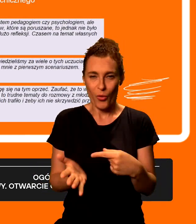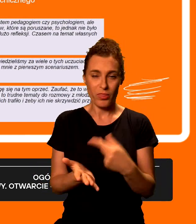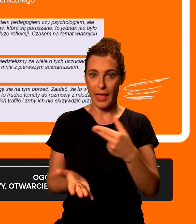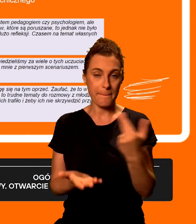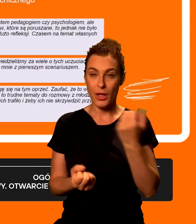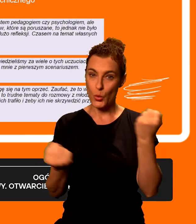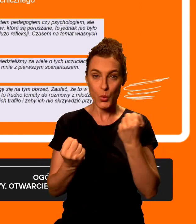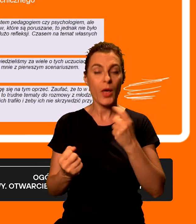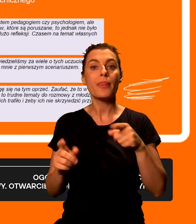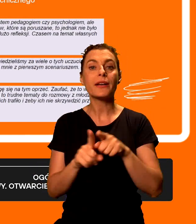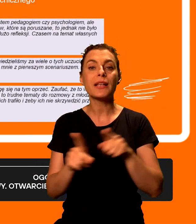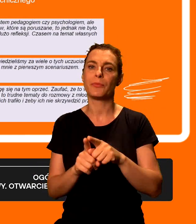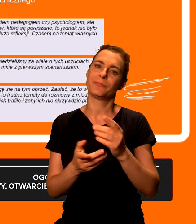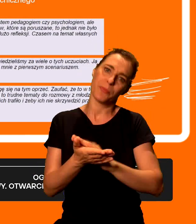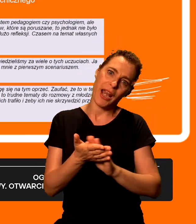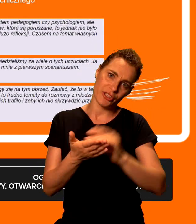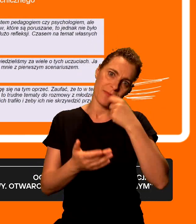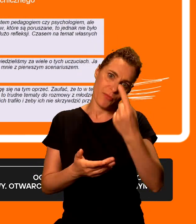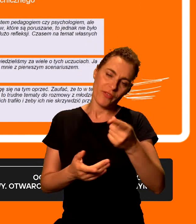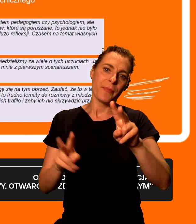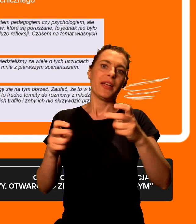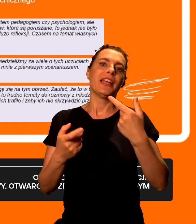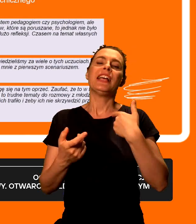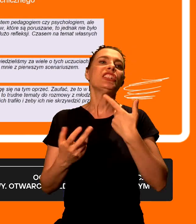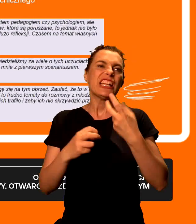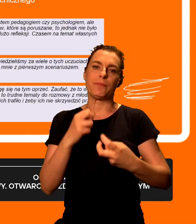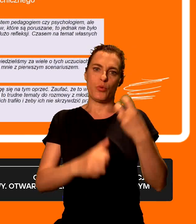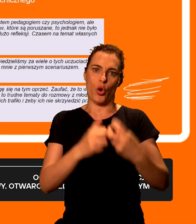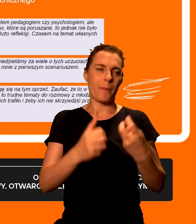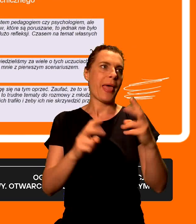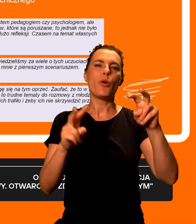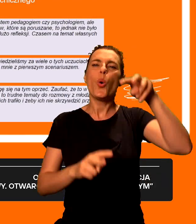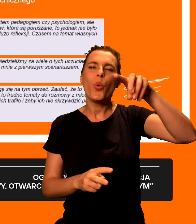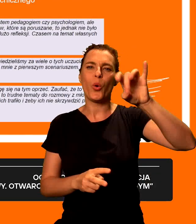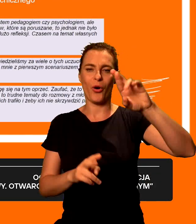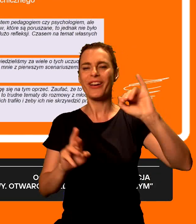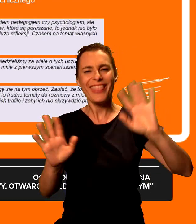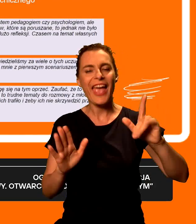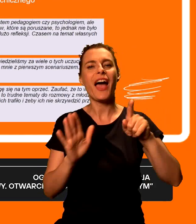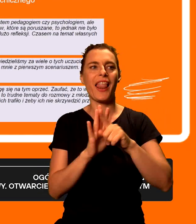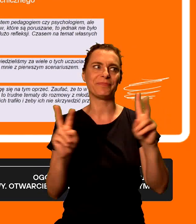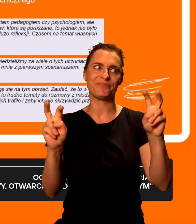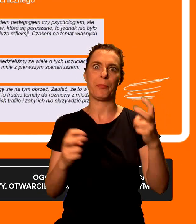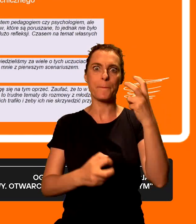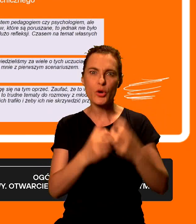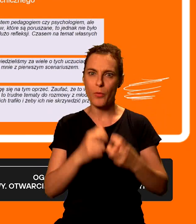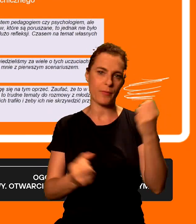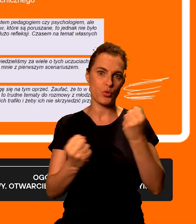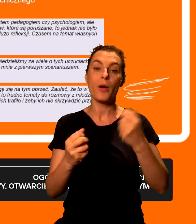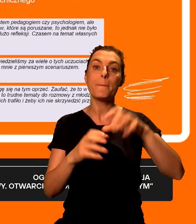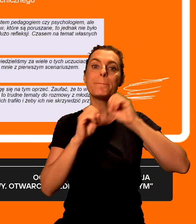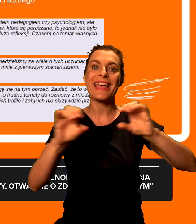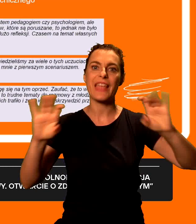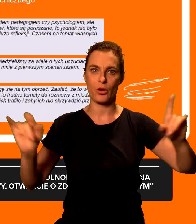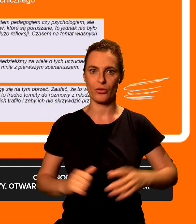jest również, no przepraszam za to słowo, może nie ugorem, ale nieco taką wyschniętą ziemią, jeśli chodzi o pedagogów.